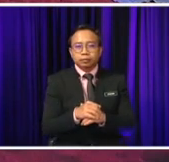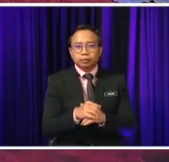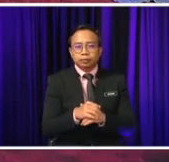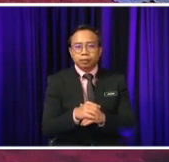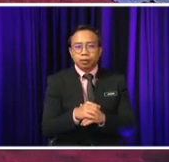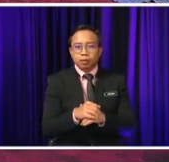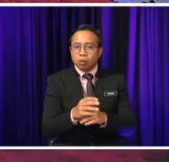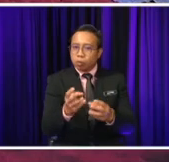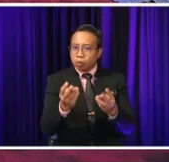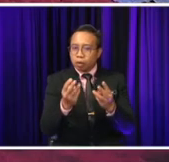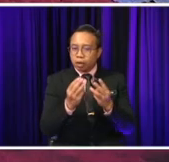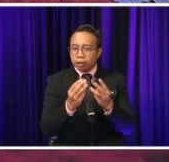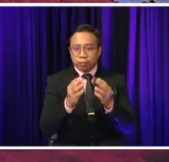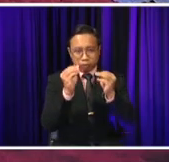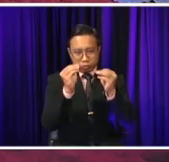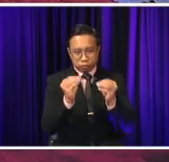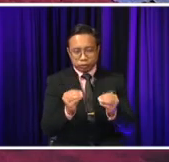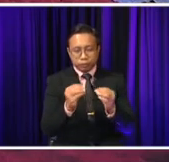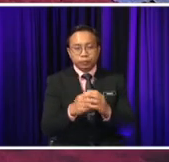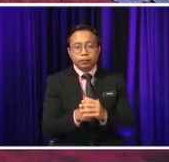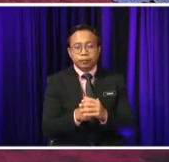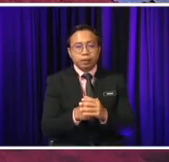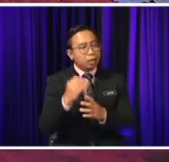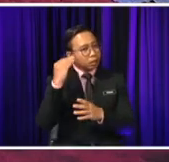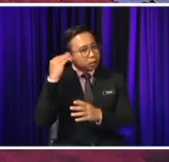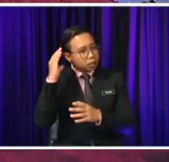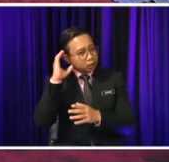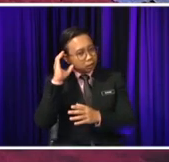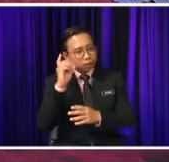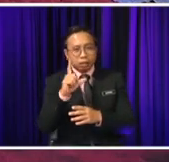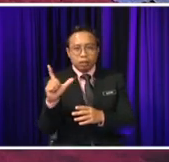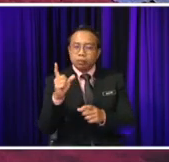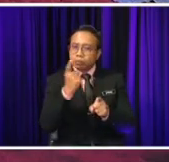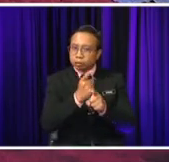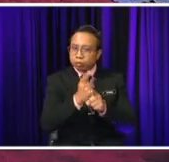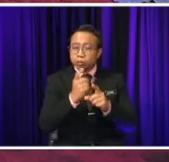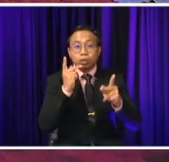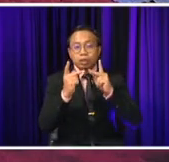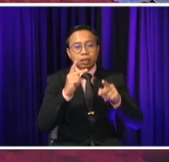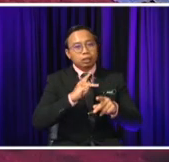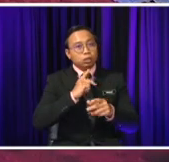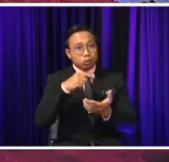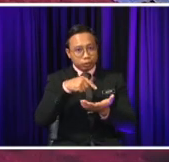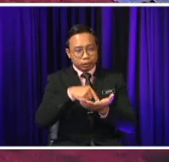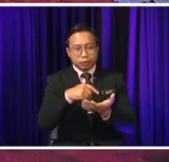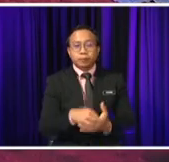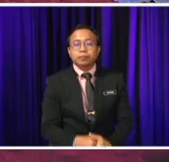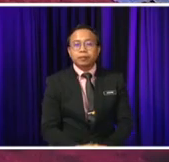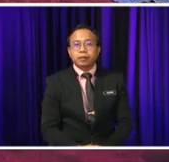Wahai Manusia dengarlah bersungguh-sungguh kata-kataku ini